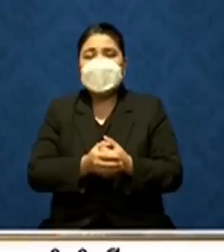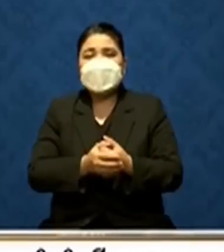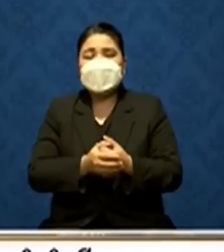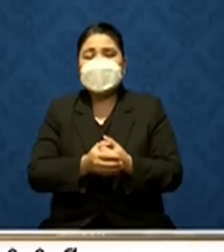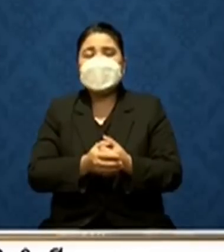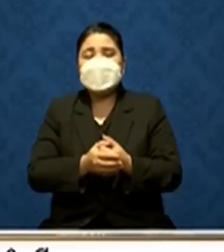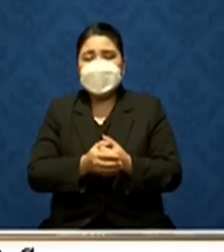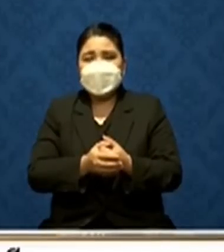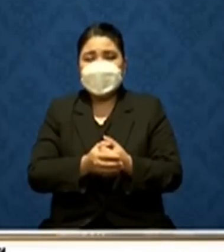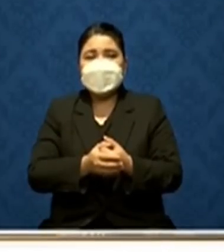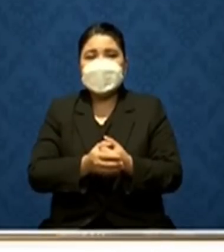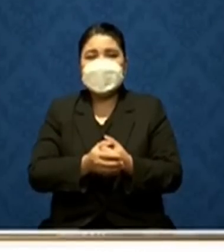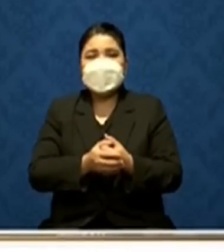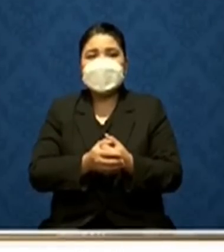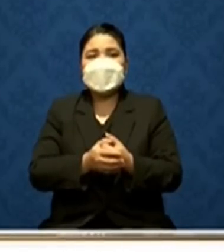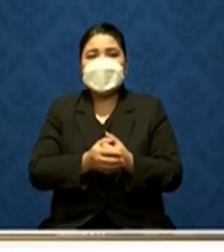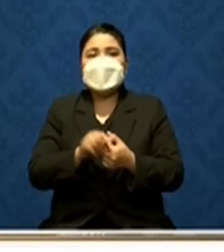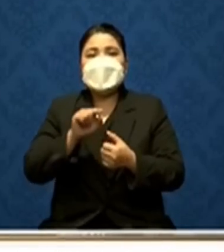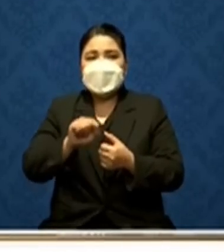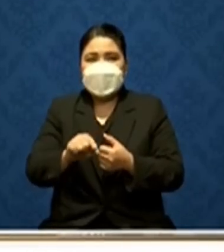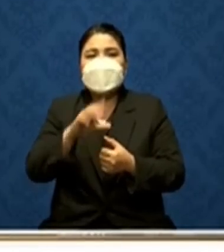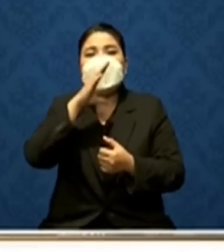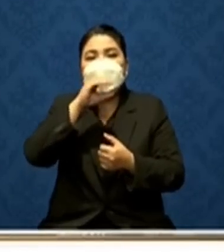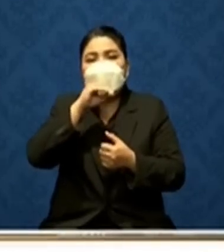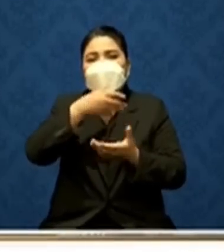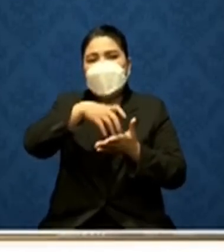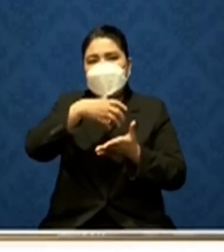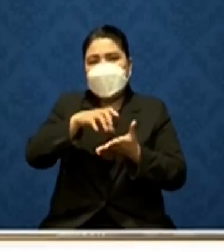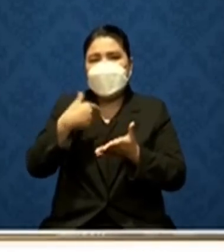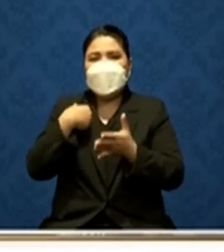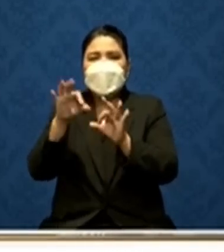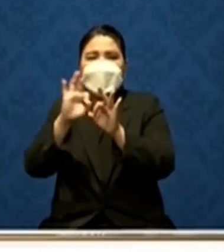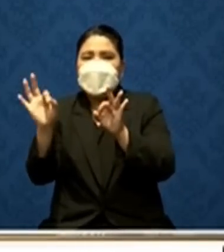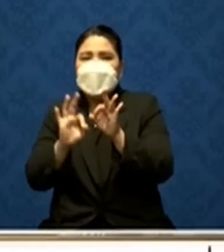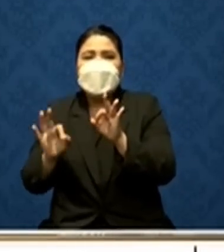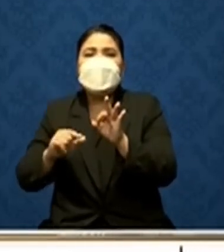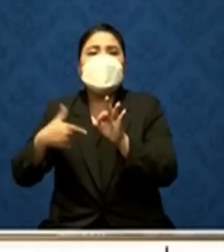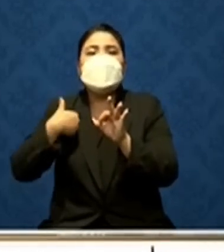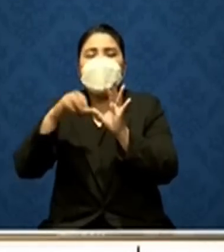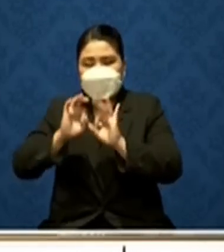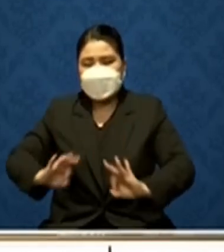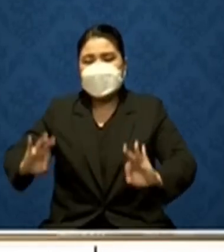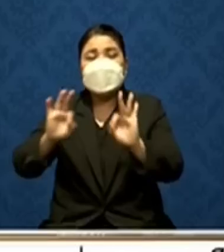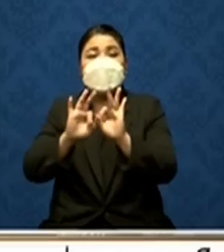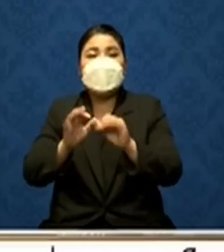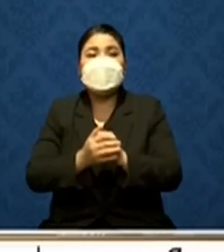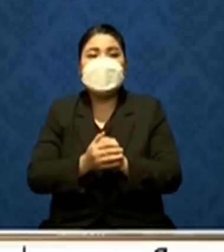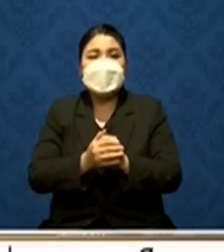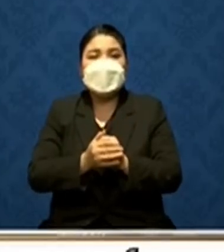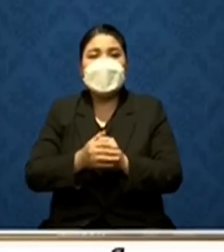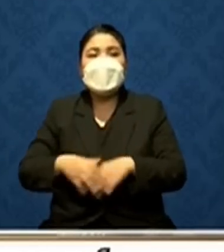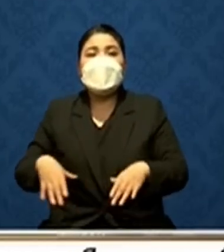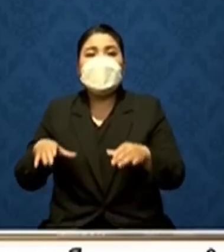หัวข้อความที่จำเป็นที่เพื่อนสมาชิกสภาผู้แทนราษฎรพรรคร่วมฝ่ายค้าน